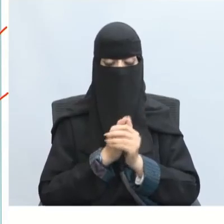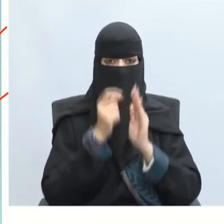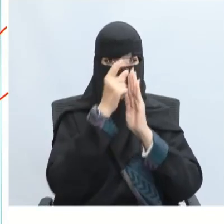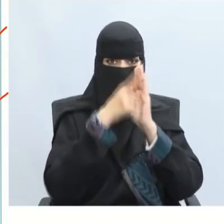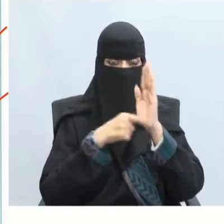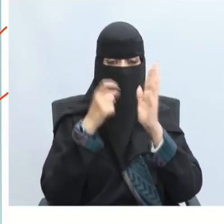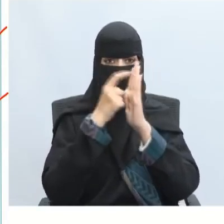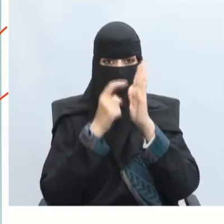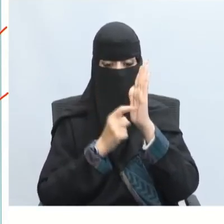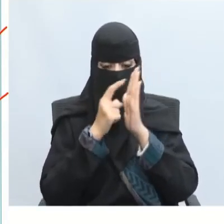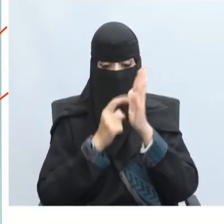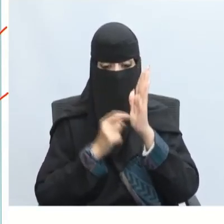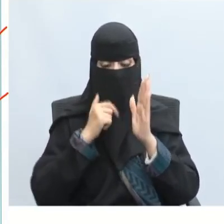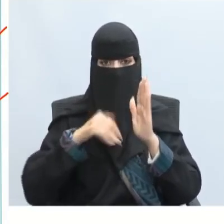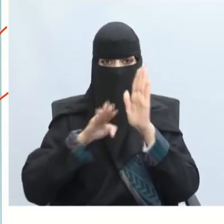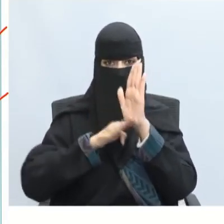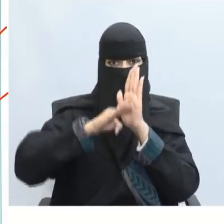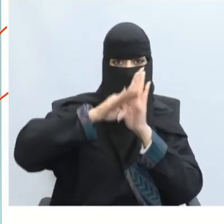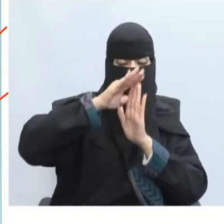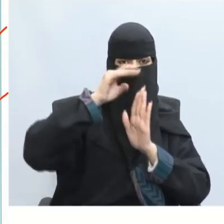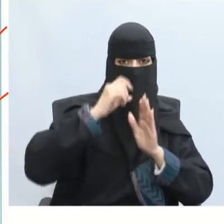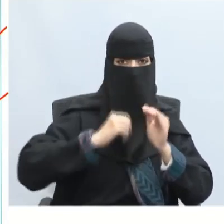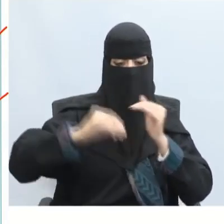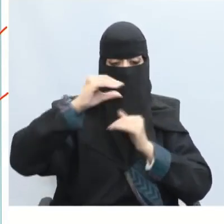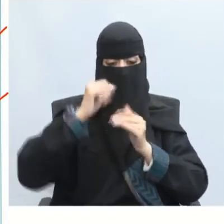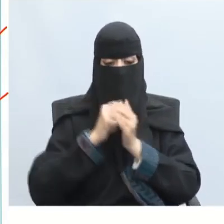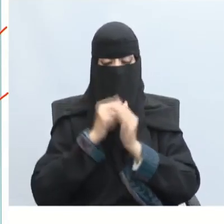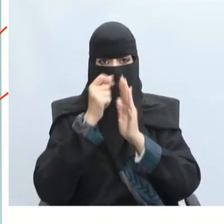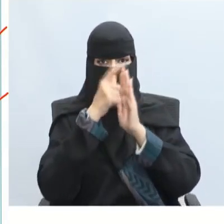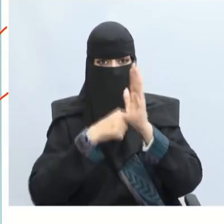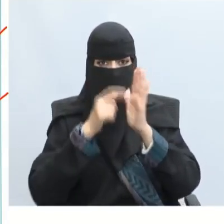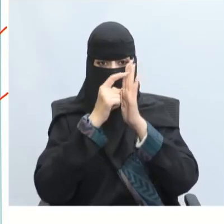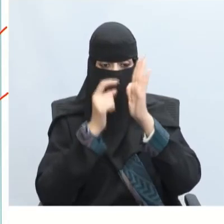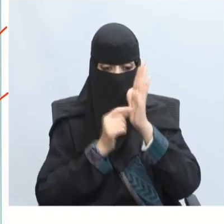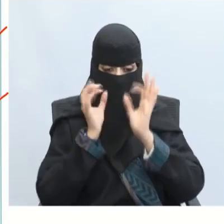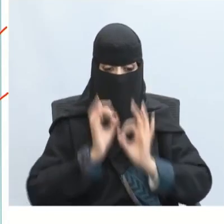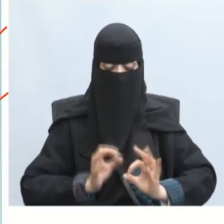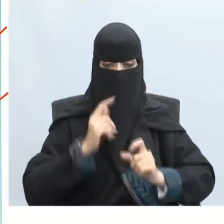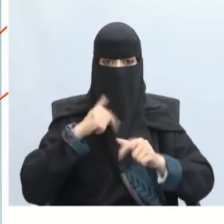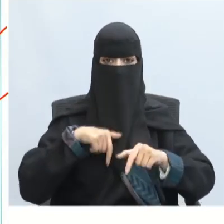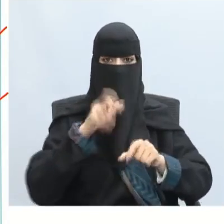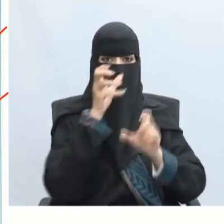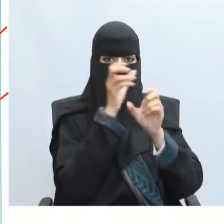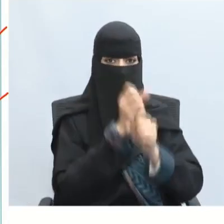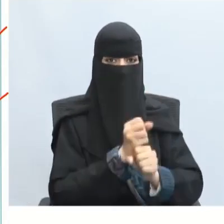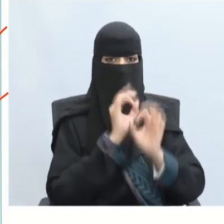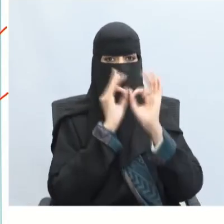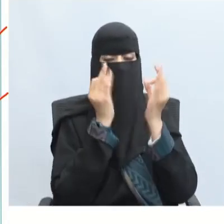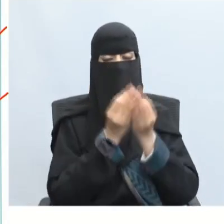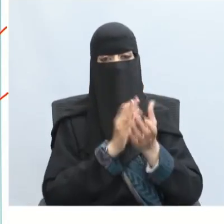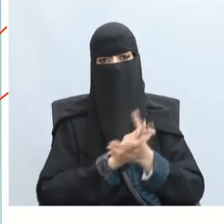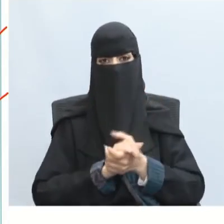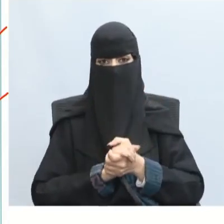ولوائح تنظيميه ترتيب اداري ولوائح ضبط هي لحمايه